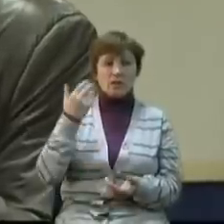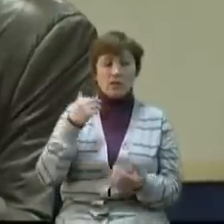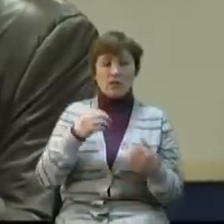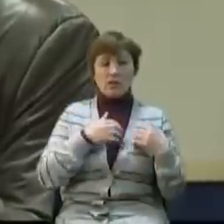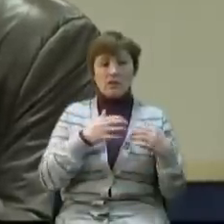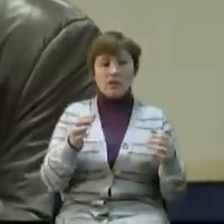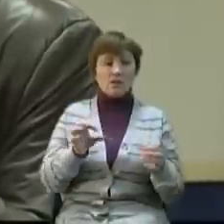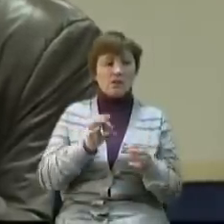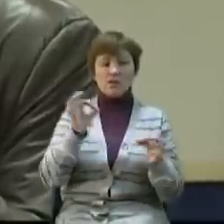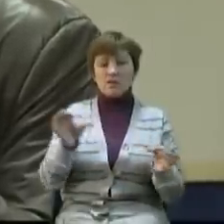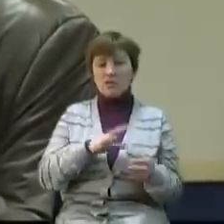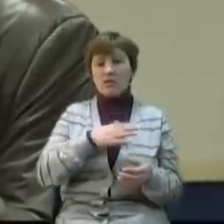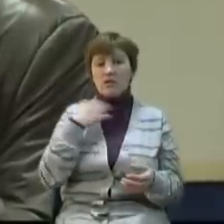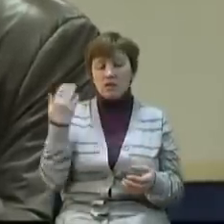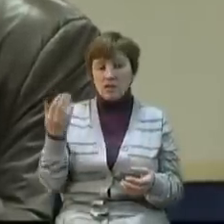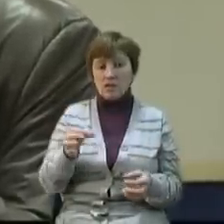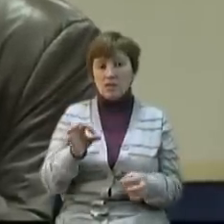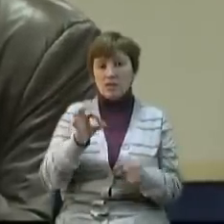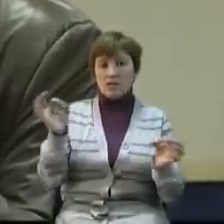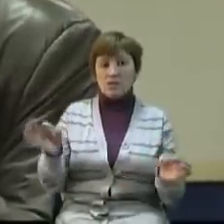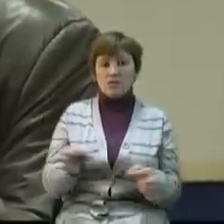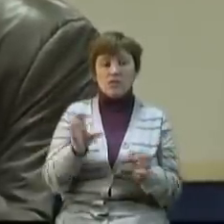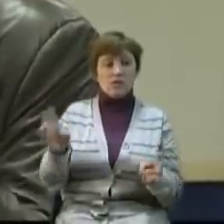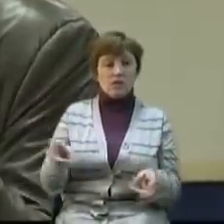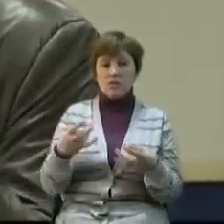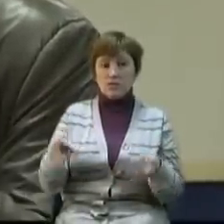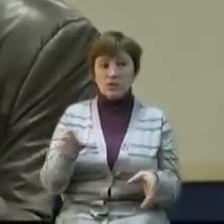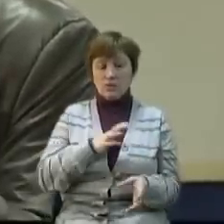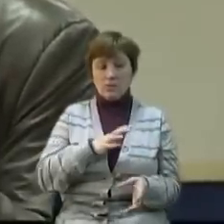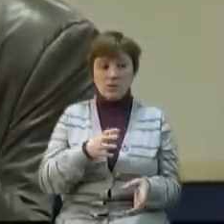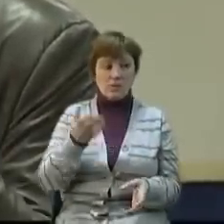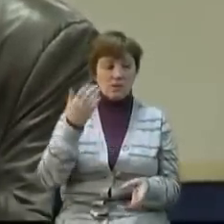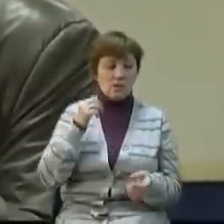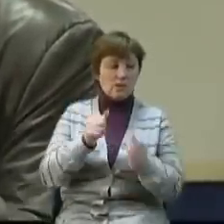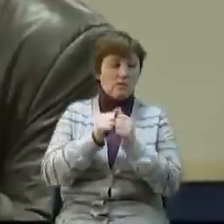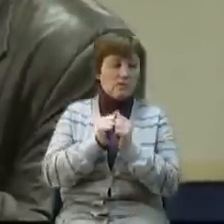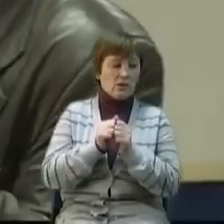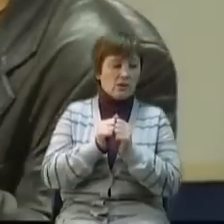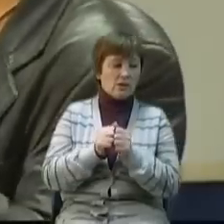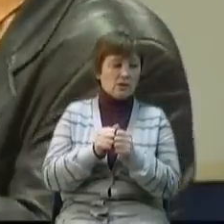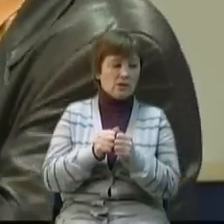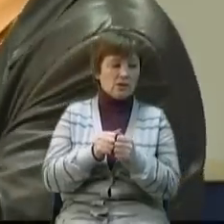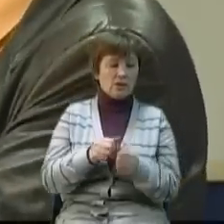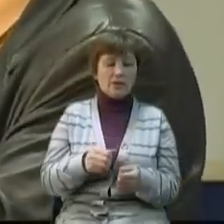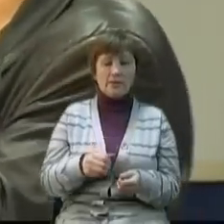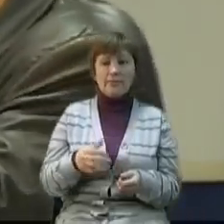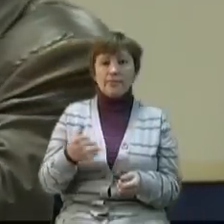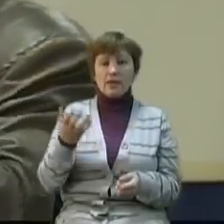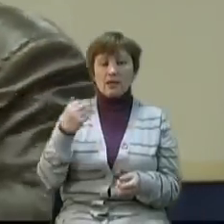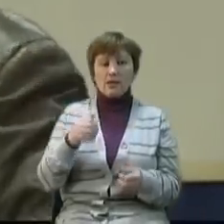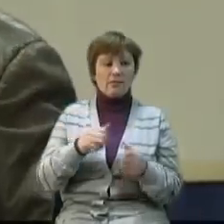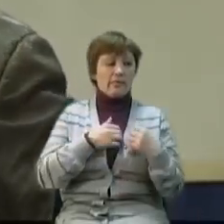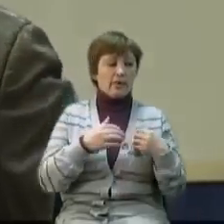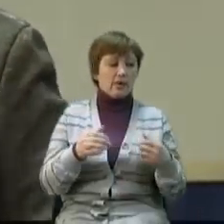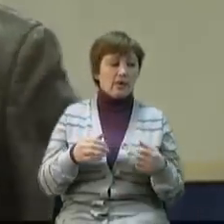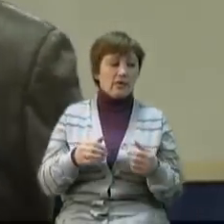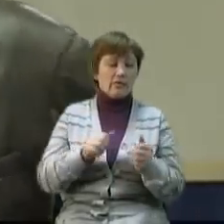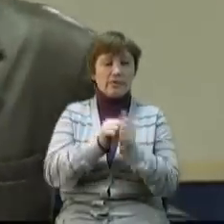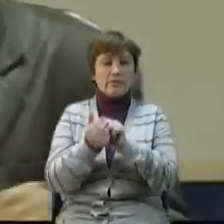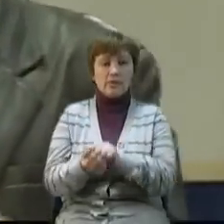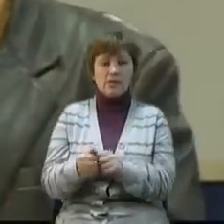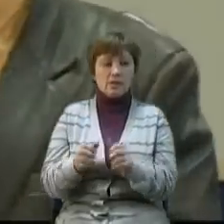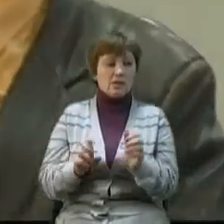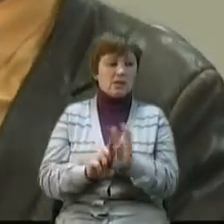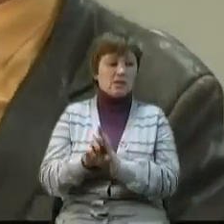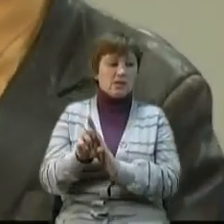я не хотел, ничего мне не интересовало. Помню, когда молился, стоял вот этой на молитве покаяния в Баптистской церкви